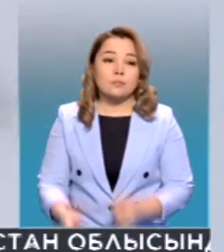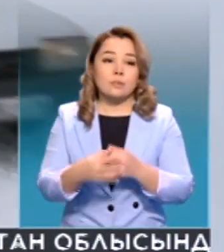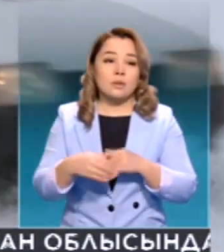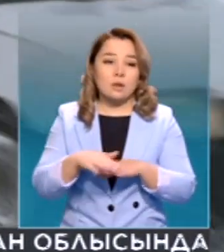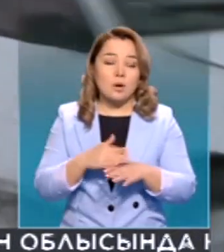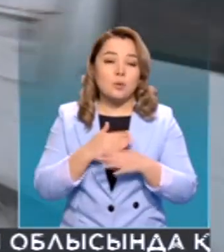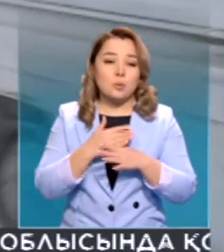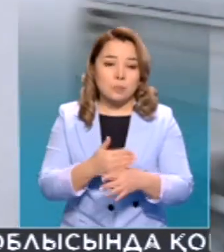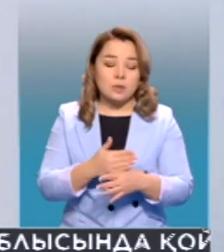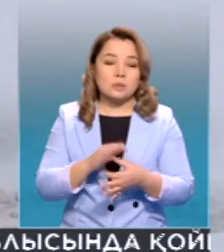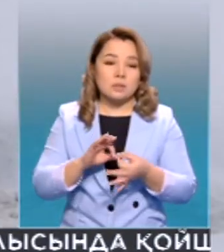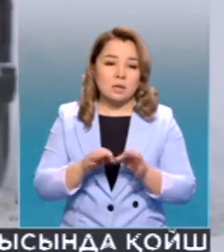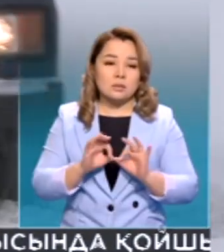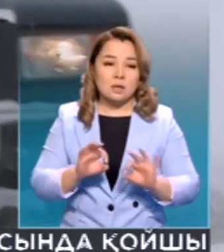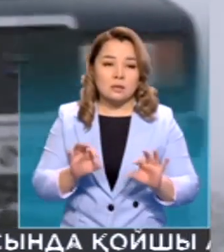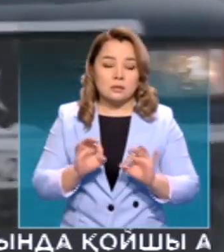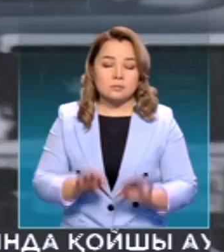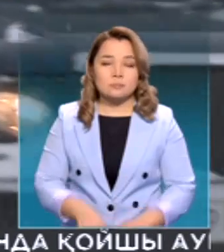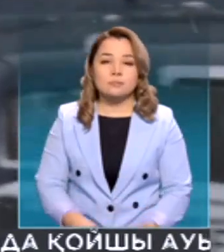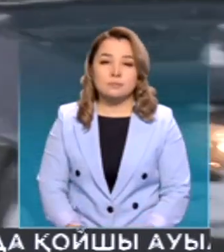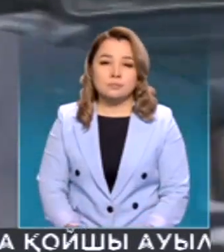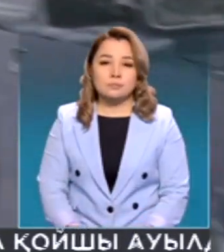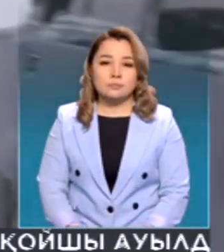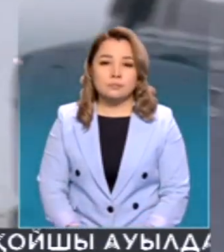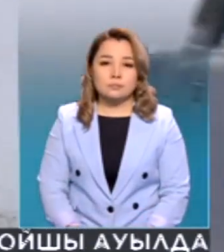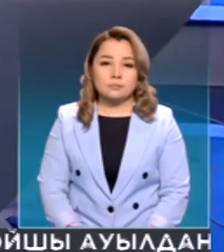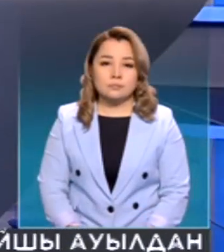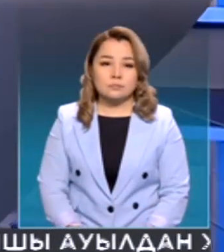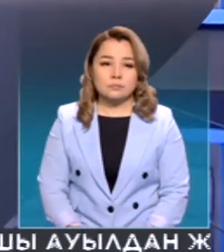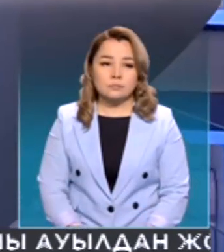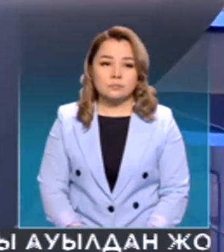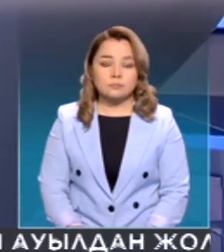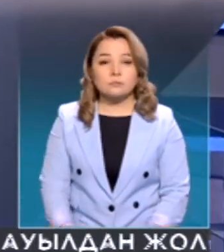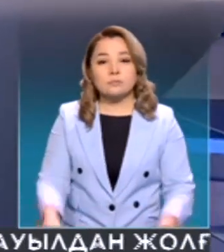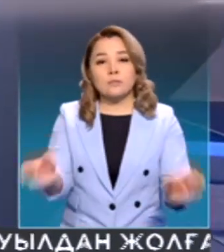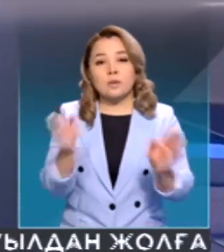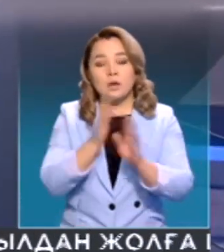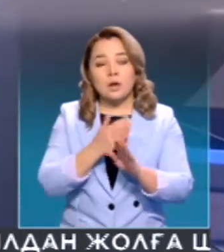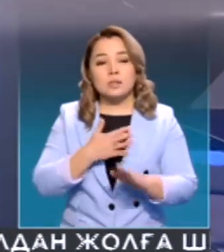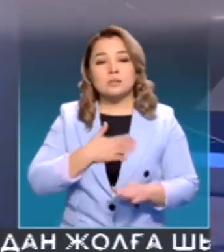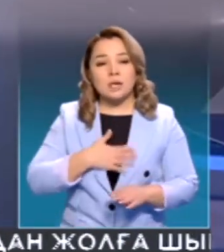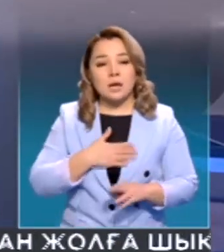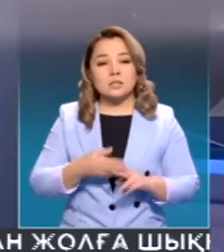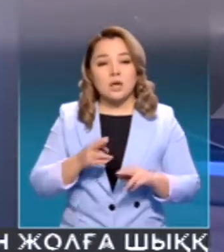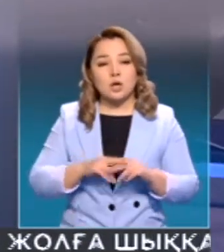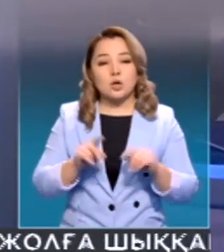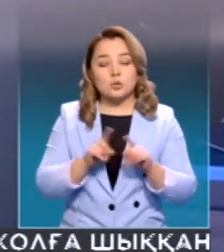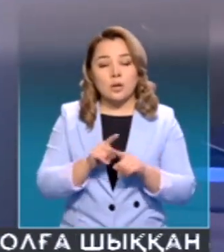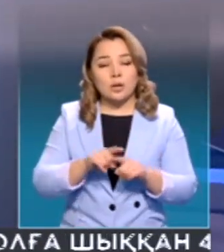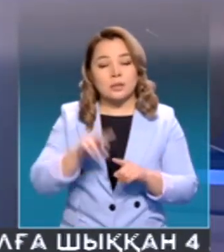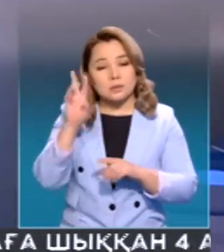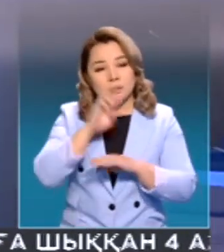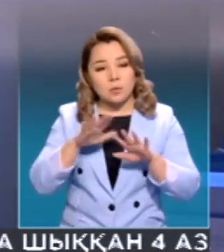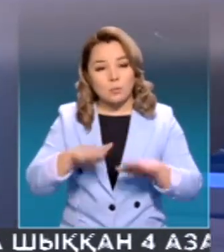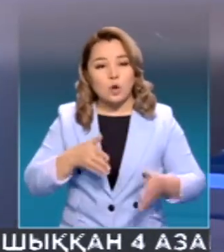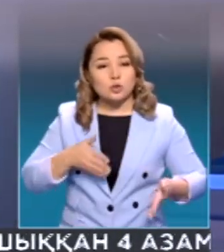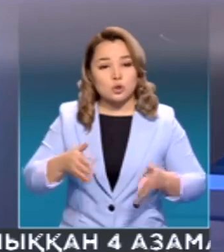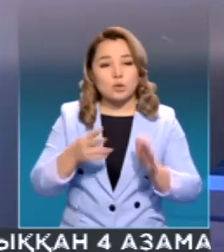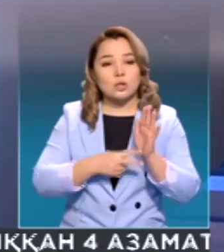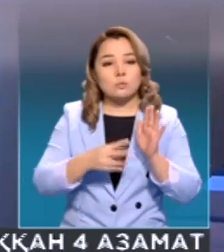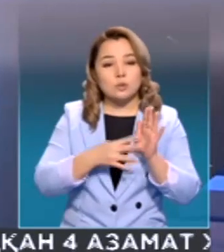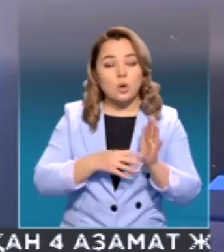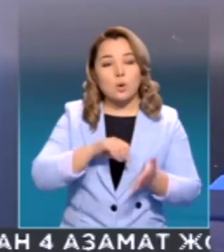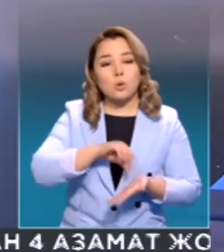тілшілер көмегімен Қуаныш Қанатұлы, Қазақстан ұлттық арнасы. Ауа райының нашарлауына байланысты елімізде тас жолдардың